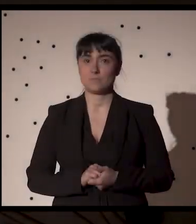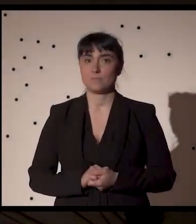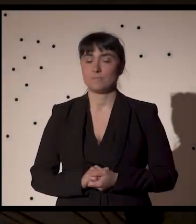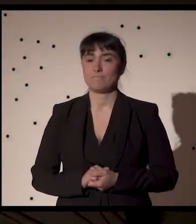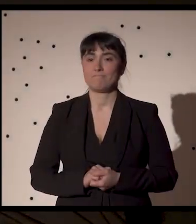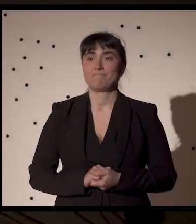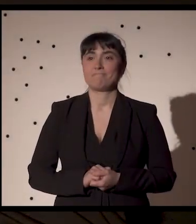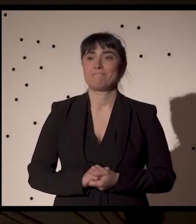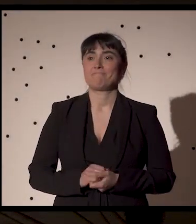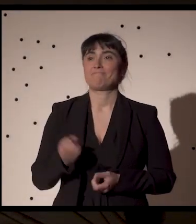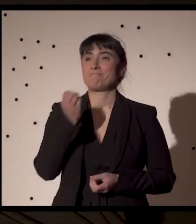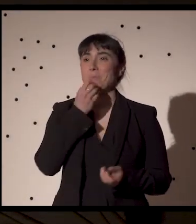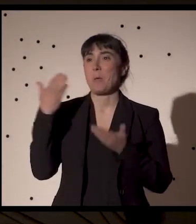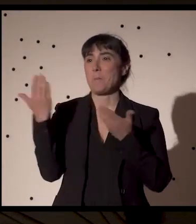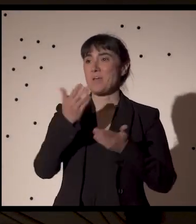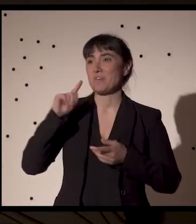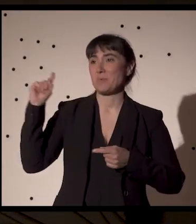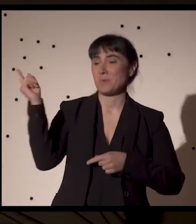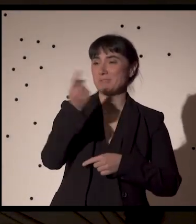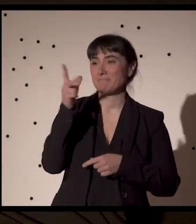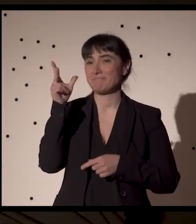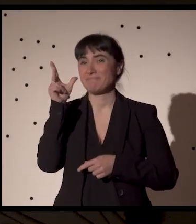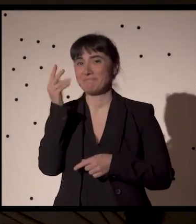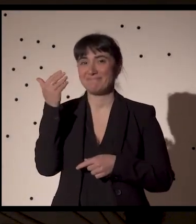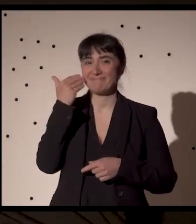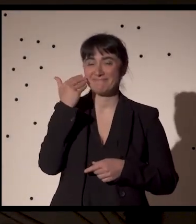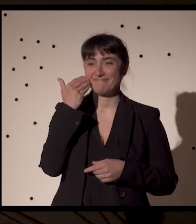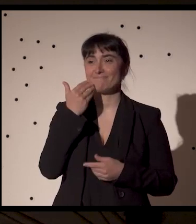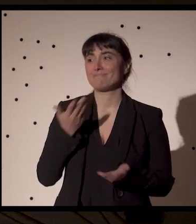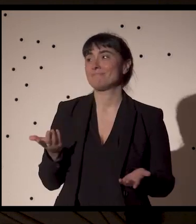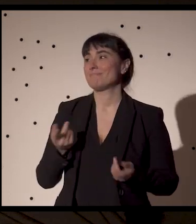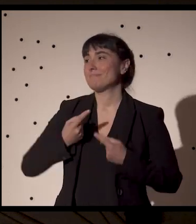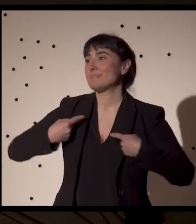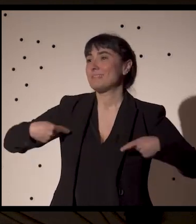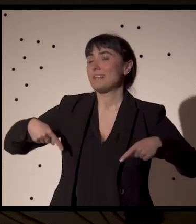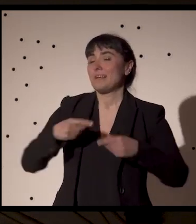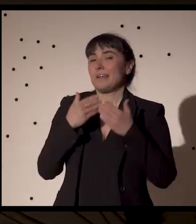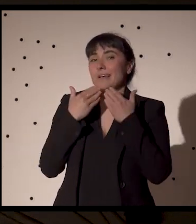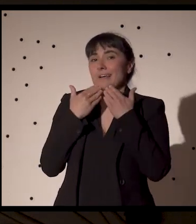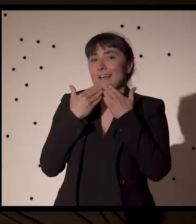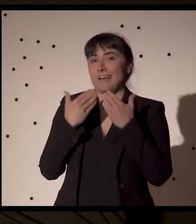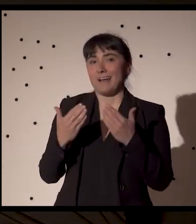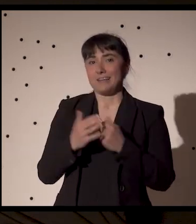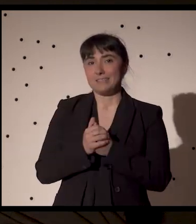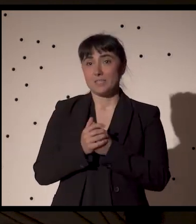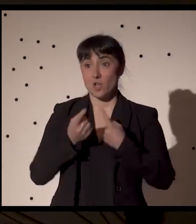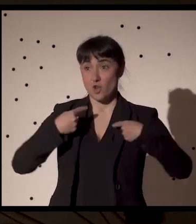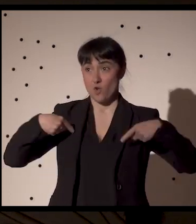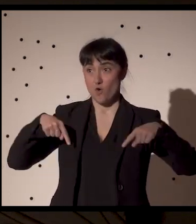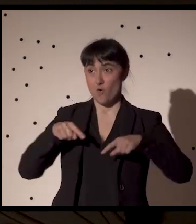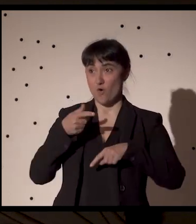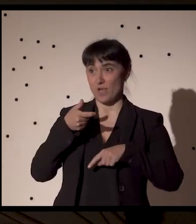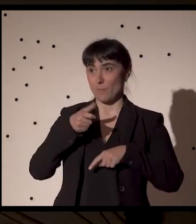Benvenuti a tutte e a tutti Vi siamo tutti molto grati Uso il plurale perché naturalmente vi rivolgo il saluto anche al nome